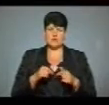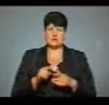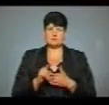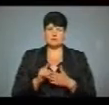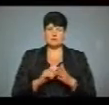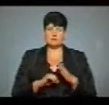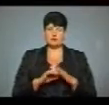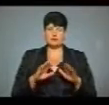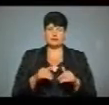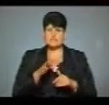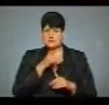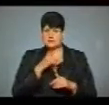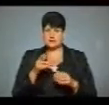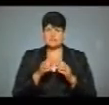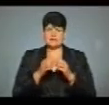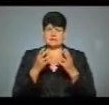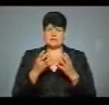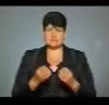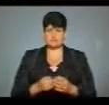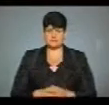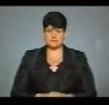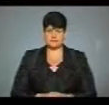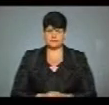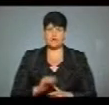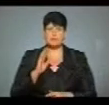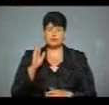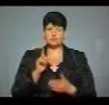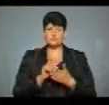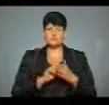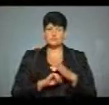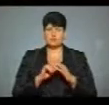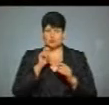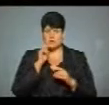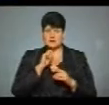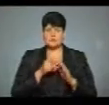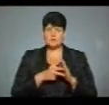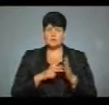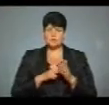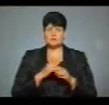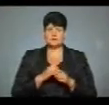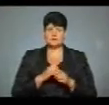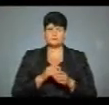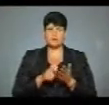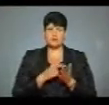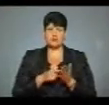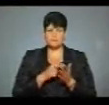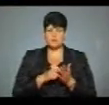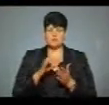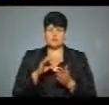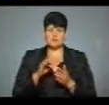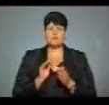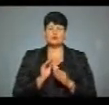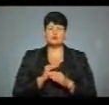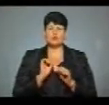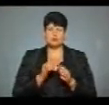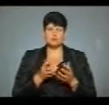фонду надається термін 10 днів. У майбутньому Пенсійний фонд України планує запустити мобільну версію сервісу. У додатку можна буде